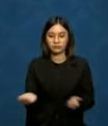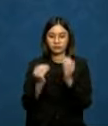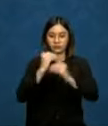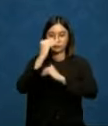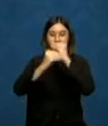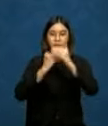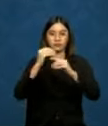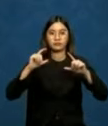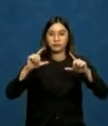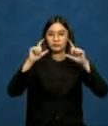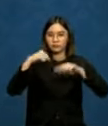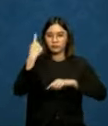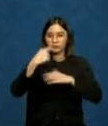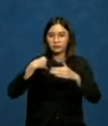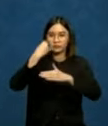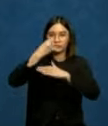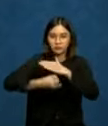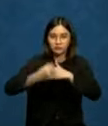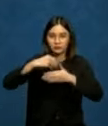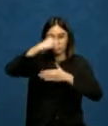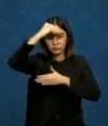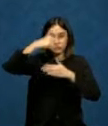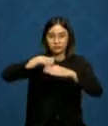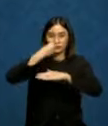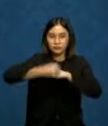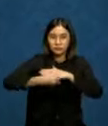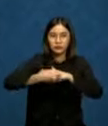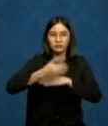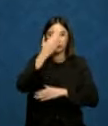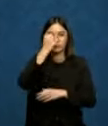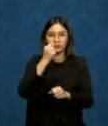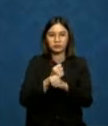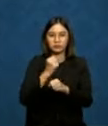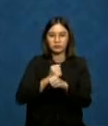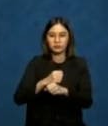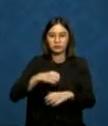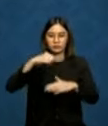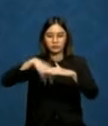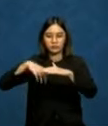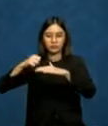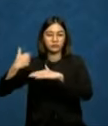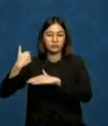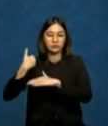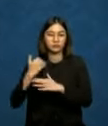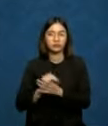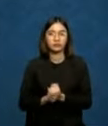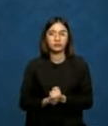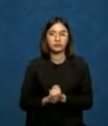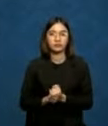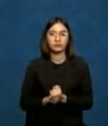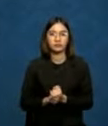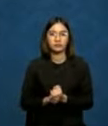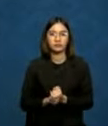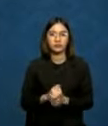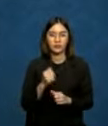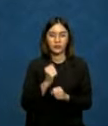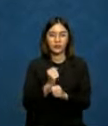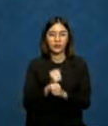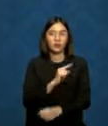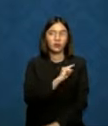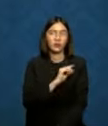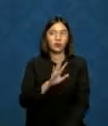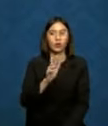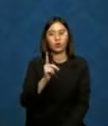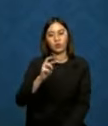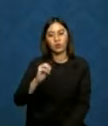ผลงานแล้วคนที่จบมาหรือทำมาทำไมยังต้องตกงานอยู่จริงๆแล้วเอ่อเป็นเรื่องงานภารกิจของกรม